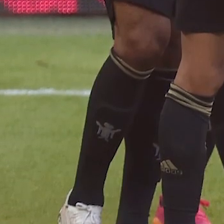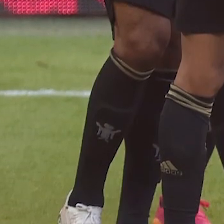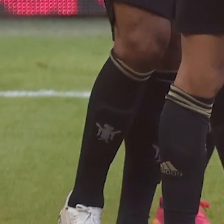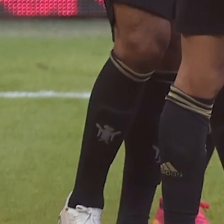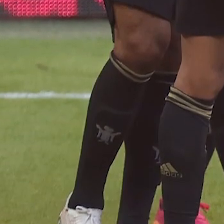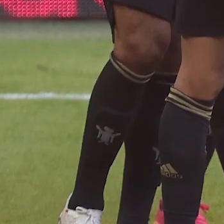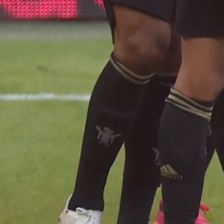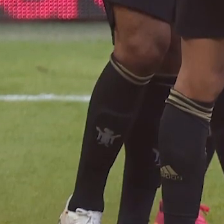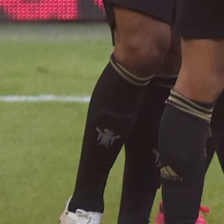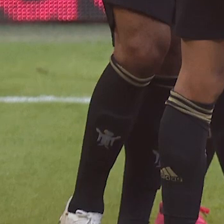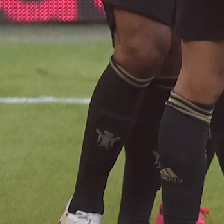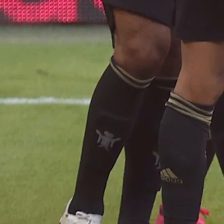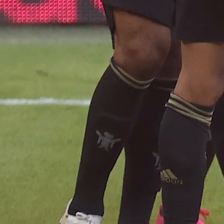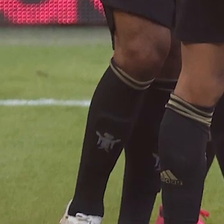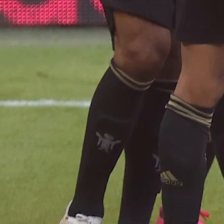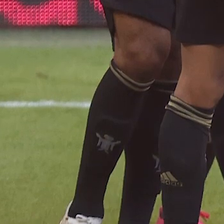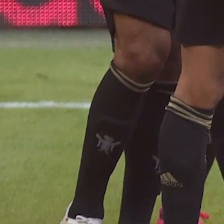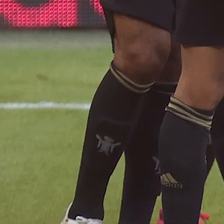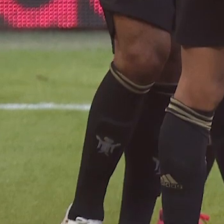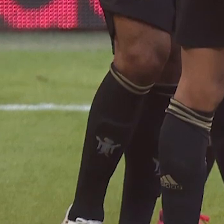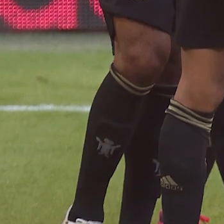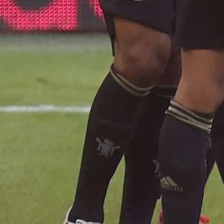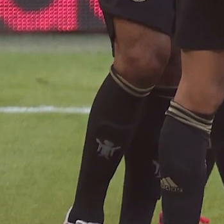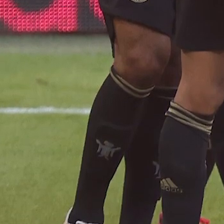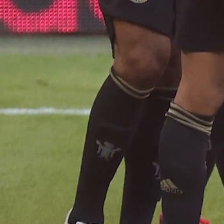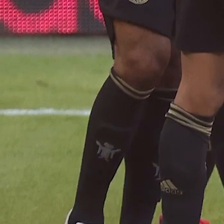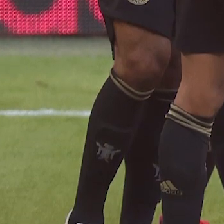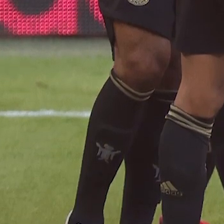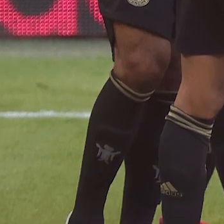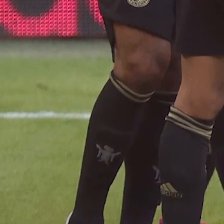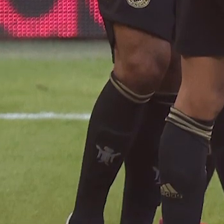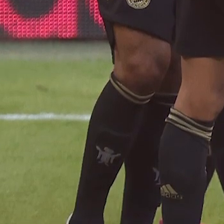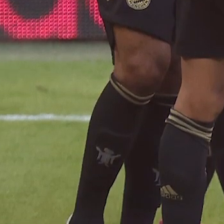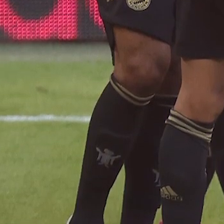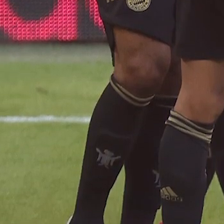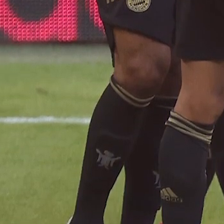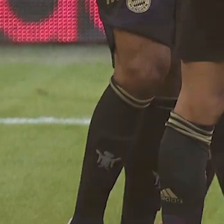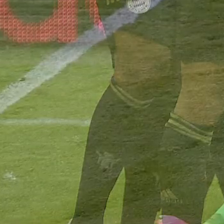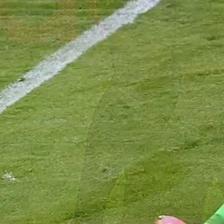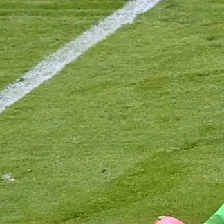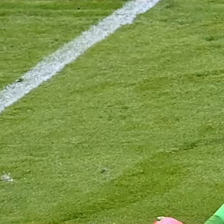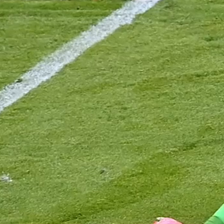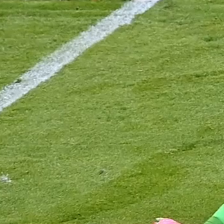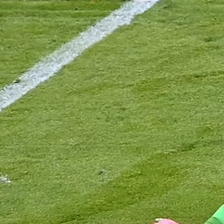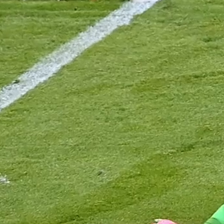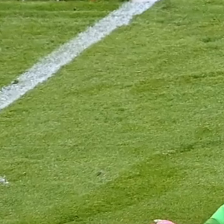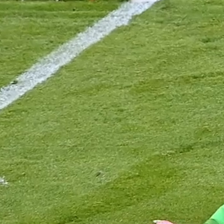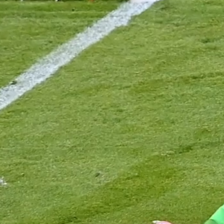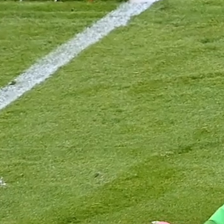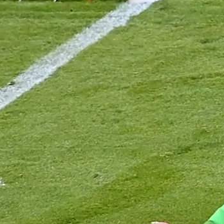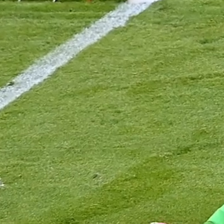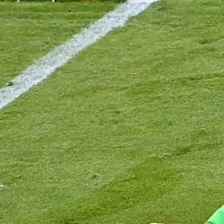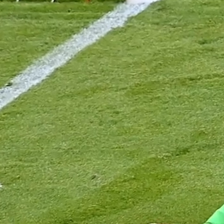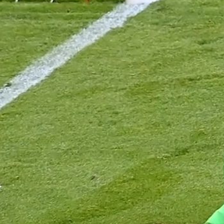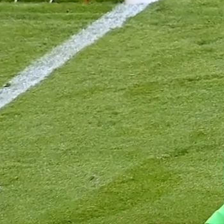Monachium, ale tak jak powiedziałem, myślę, że zapisaliśmy razem się na kartach historii, bo jednak on pobił ten